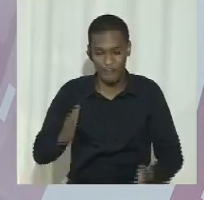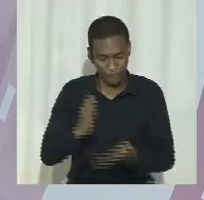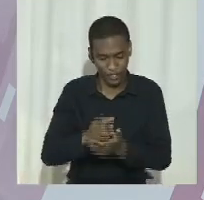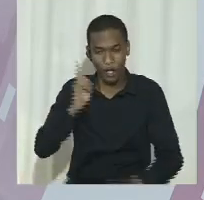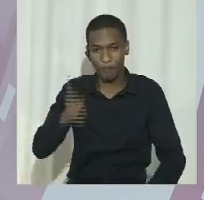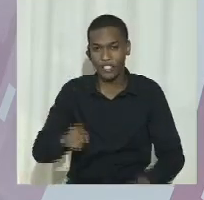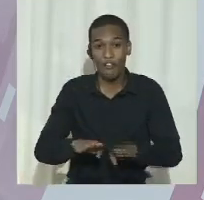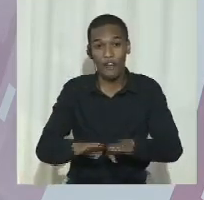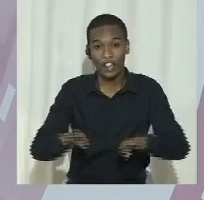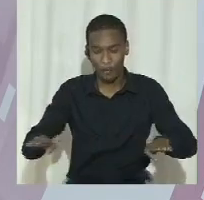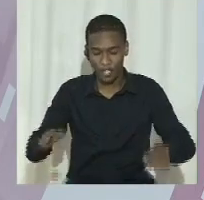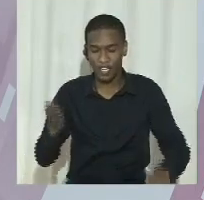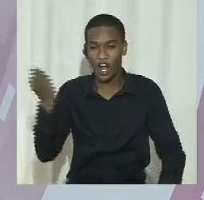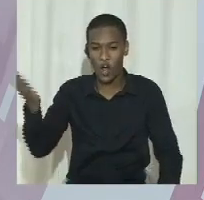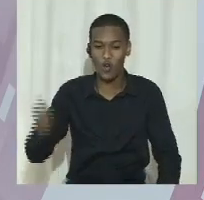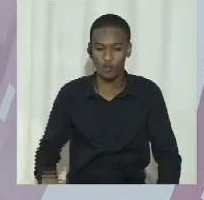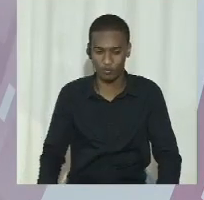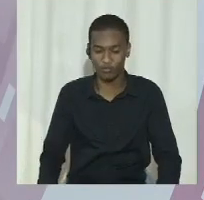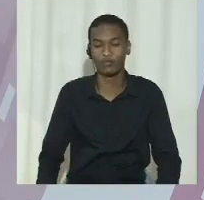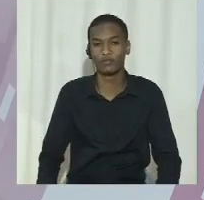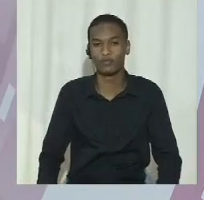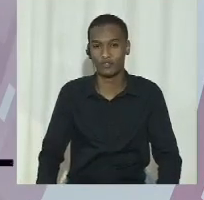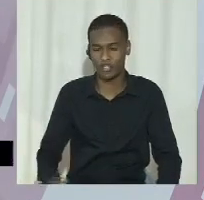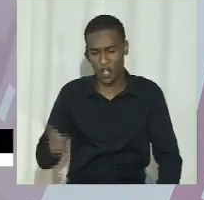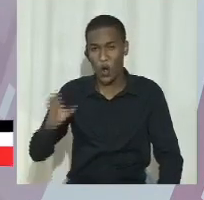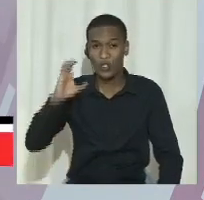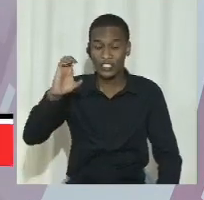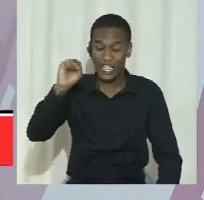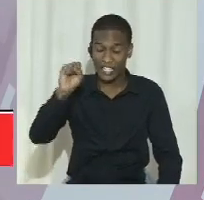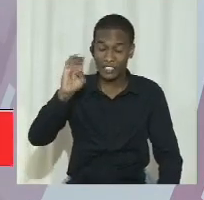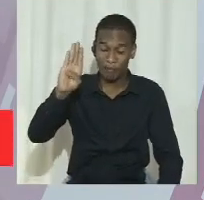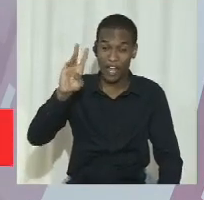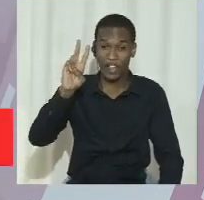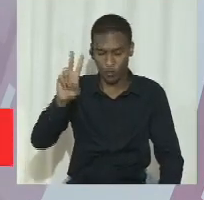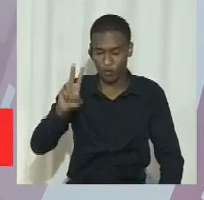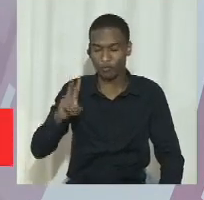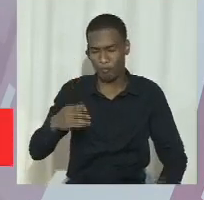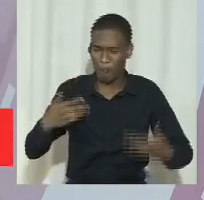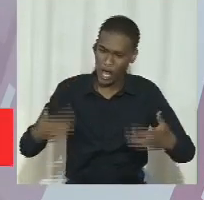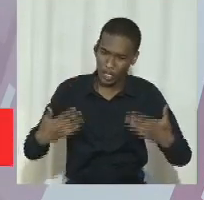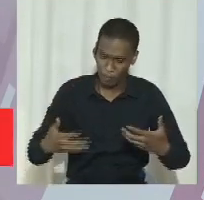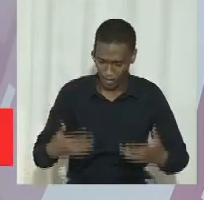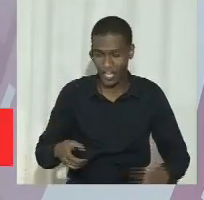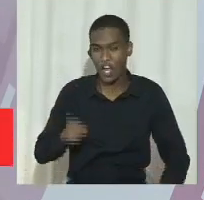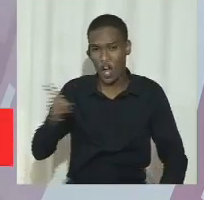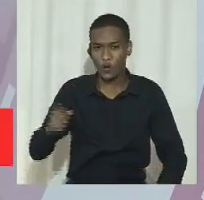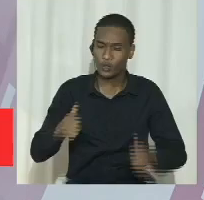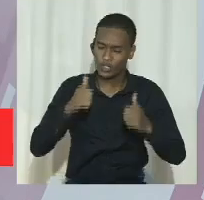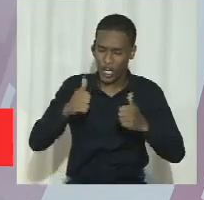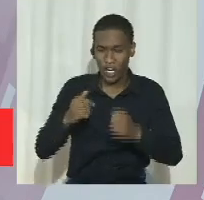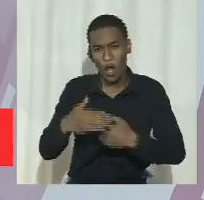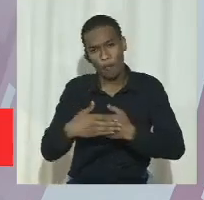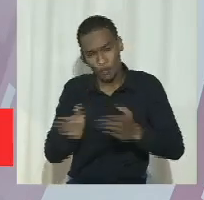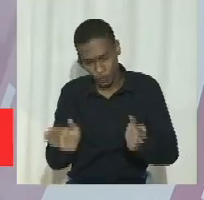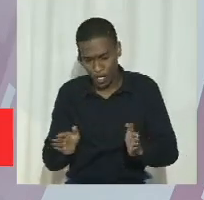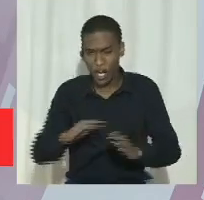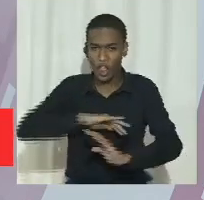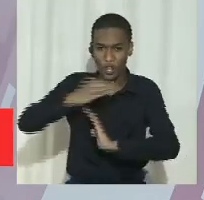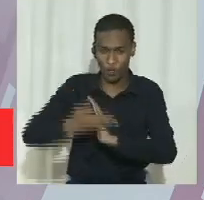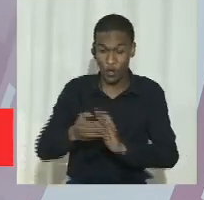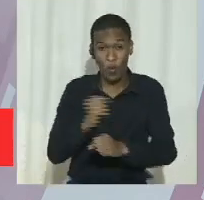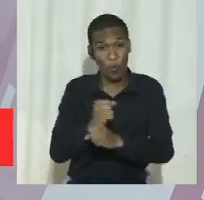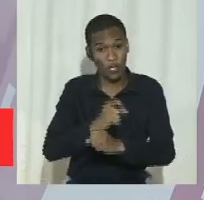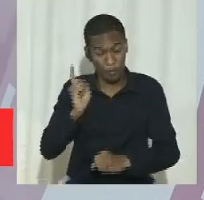hojerentsika koa na dia somary be dia be le CSB2 fa hojerentsika koa mba hisokatra foana zany CSB2 raha misy marary